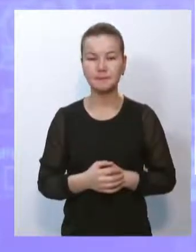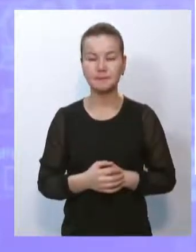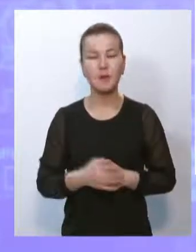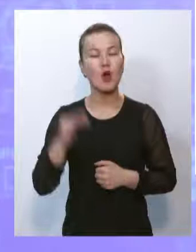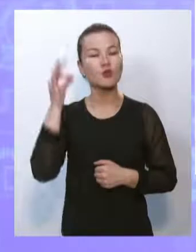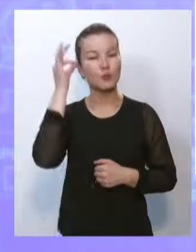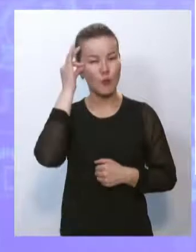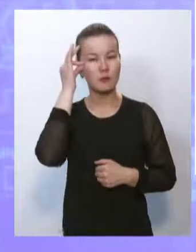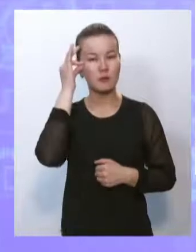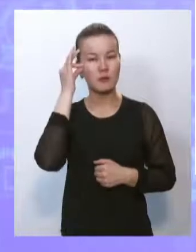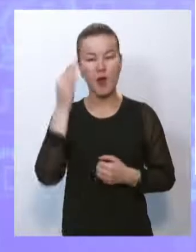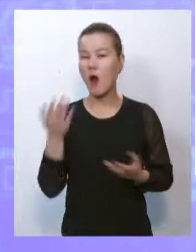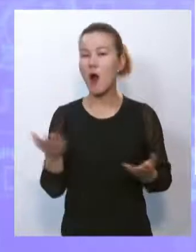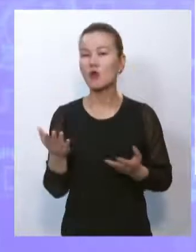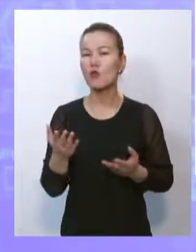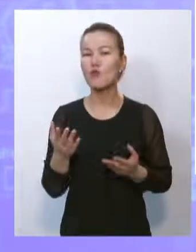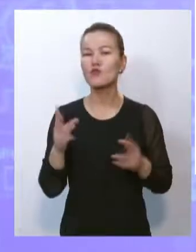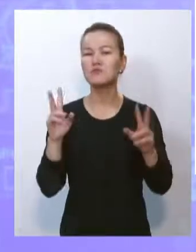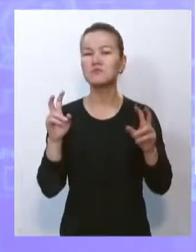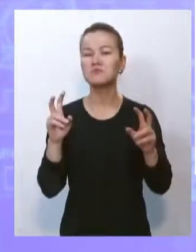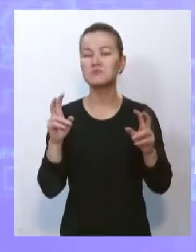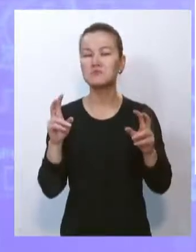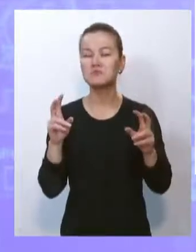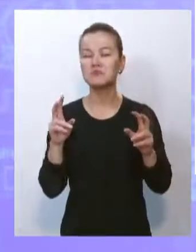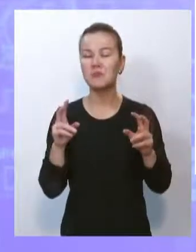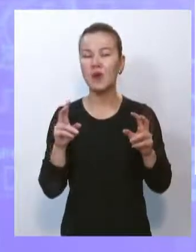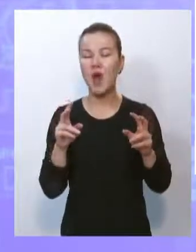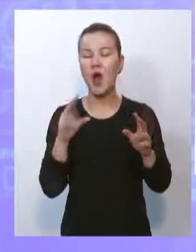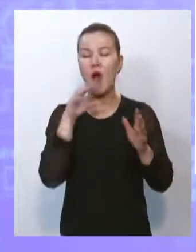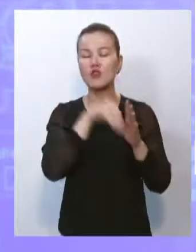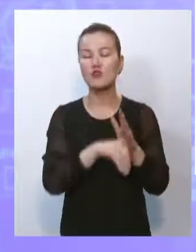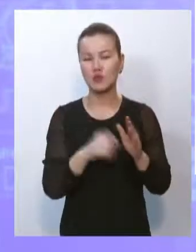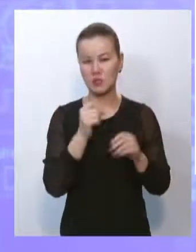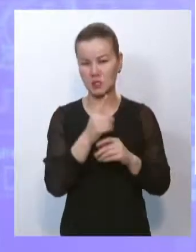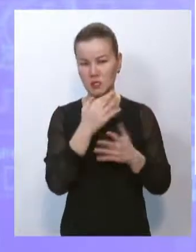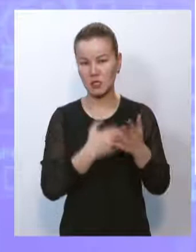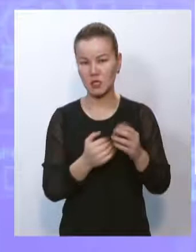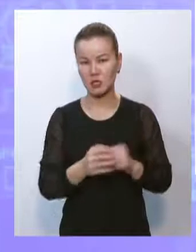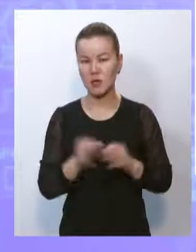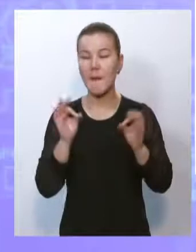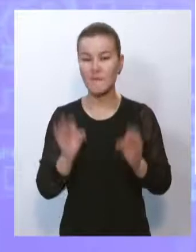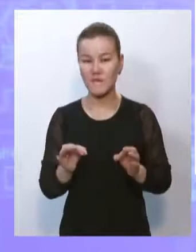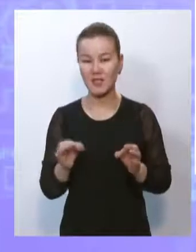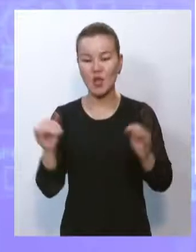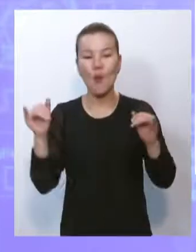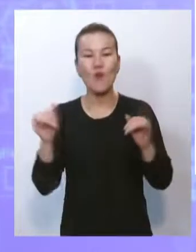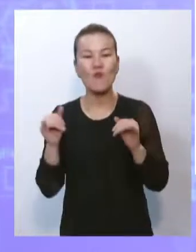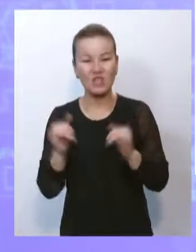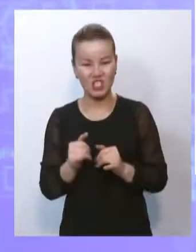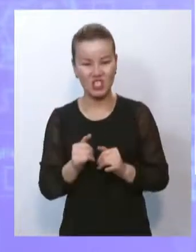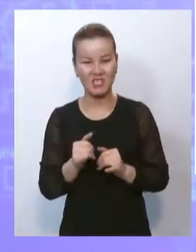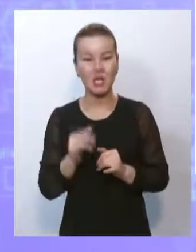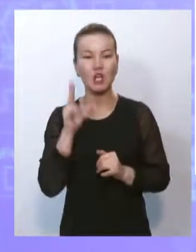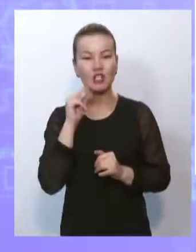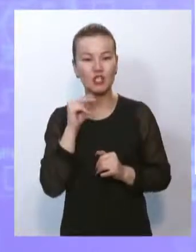вспомнили какому типу относится эта задача верно уменьшение числа